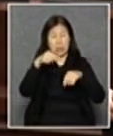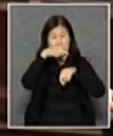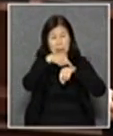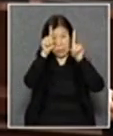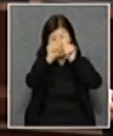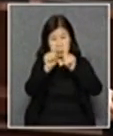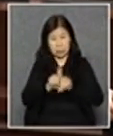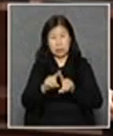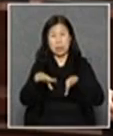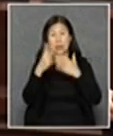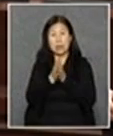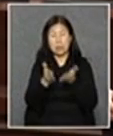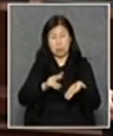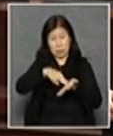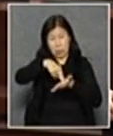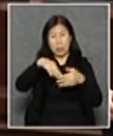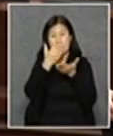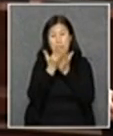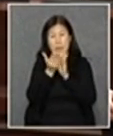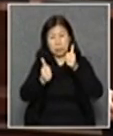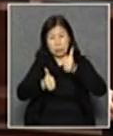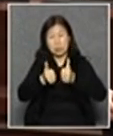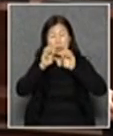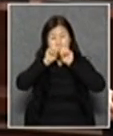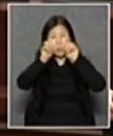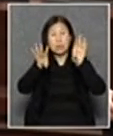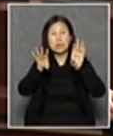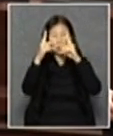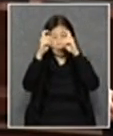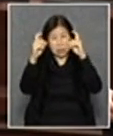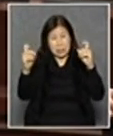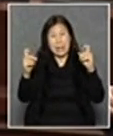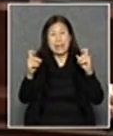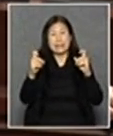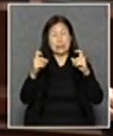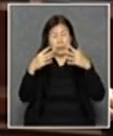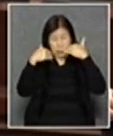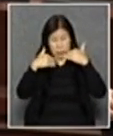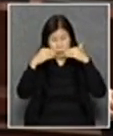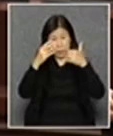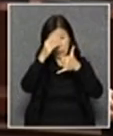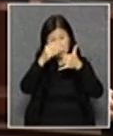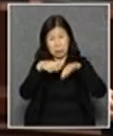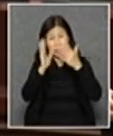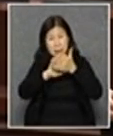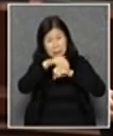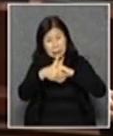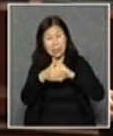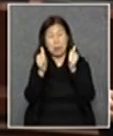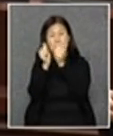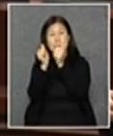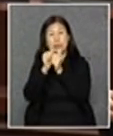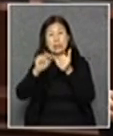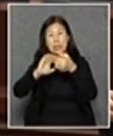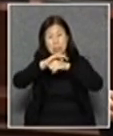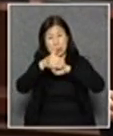不同形式的賽事和活動，以宣傳香港大都會的形象，讓世界各地的朋友體驗香港在國際